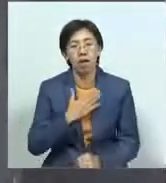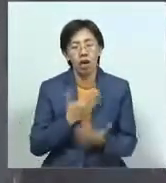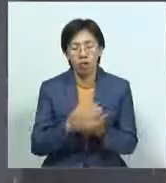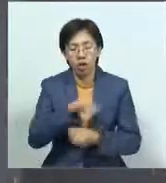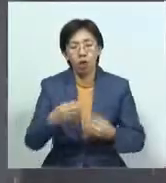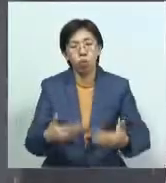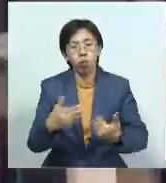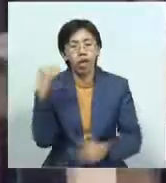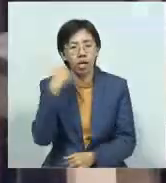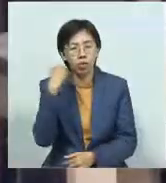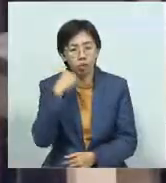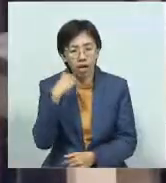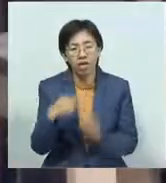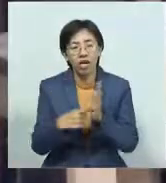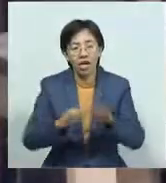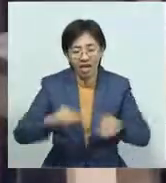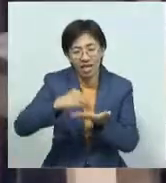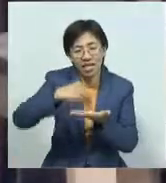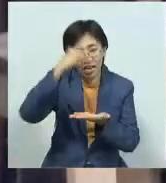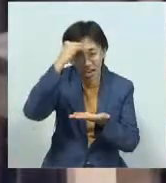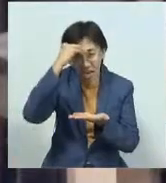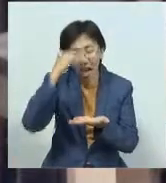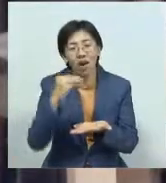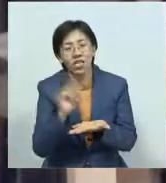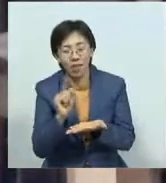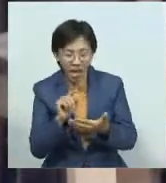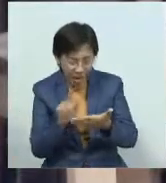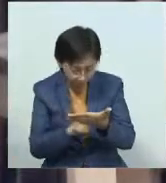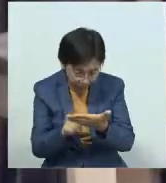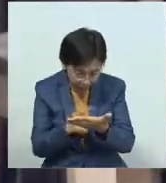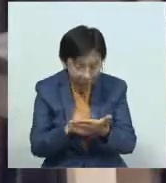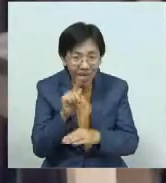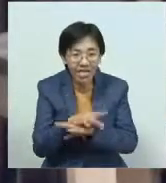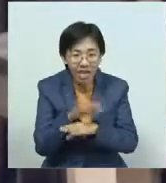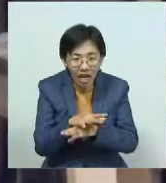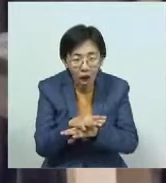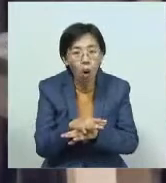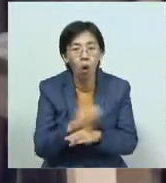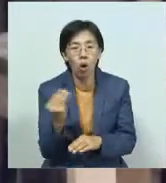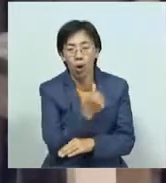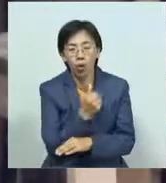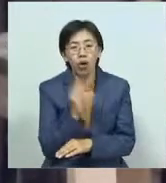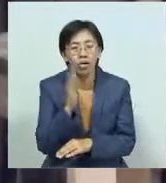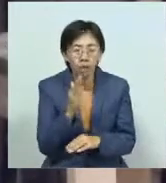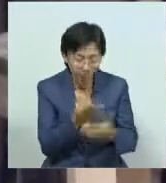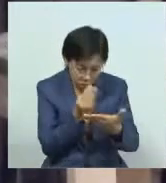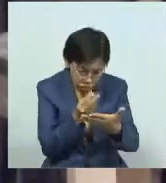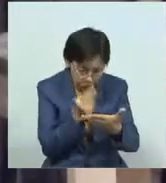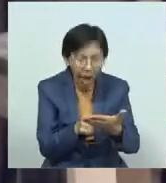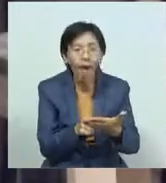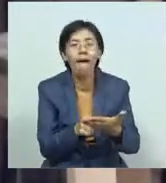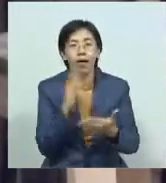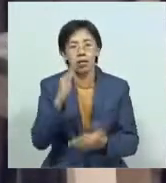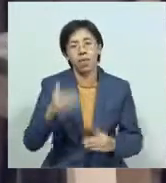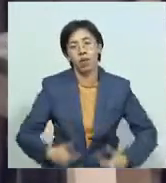ข้าบ้านได้ทุกวันนะคะเด็กๆที่เรียนหนังสือจะทำการบ้านทำอะไรก็ยังต้องไปใช้อินเทอร์เน็ตที่มีความเร็วสูงซึ่งมันทำให้เราแบบใช้ชีวิตได้ง่าย